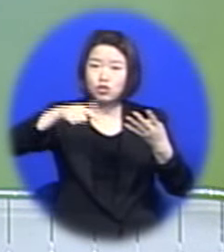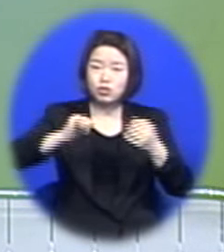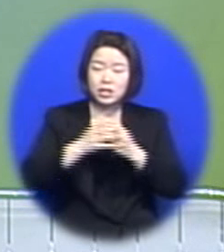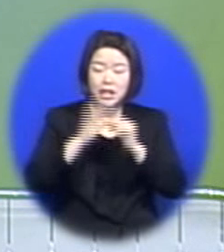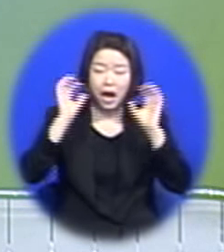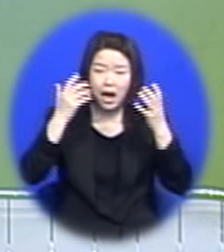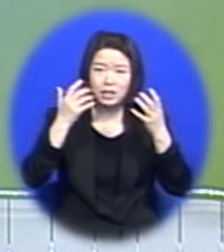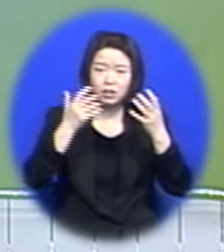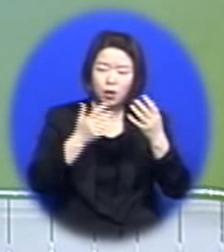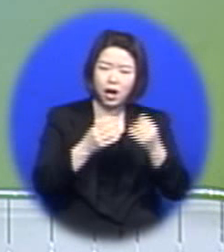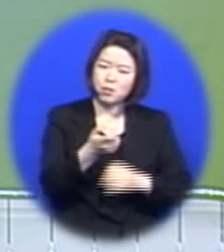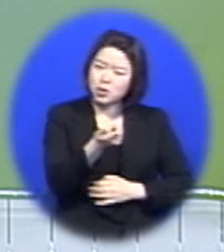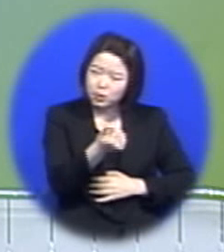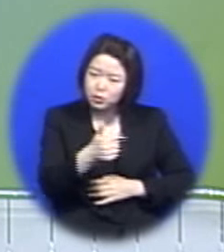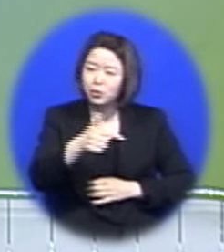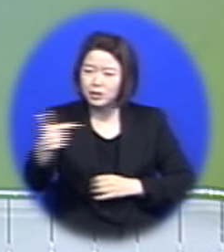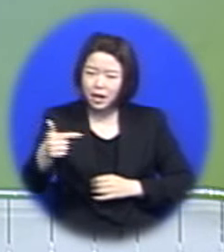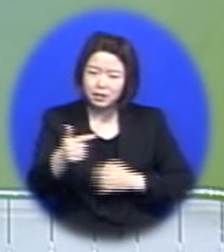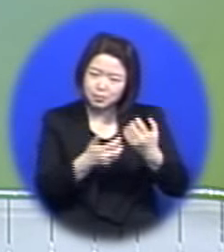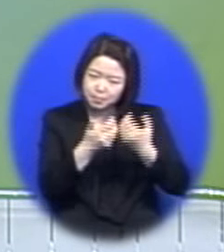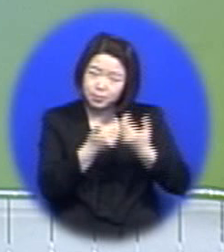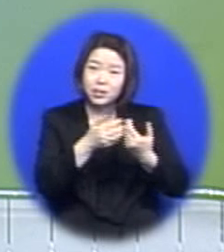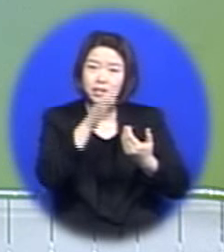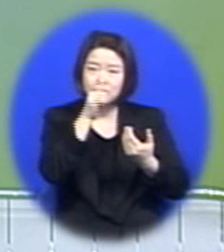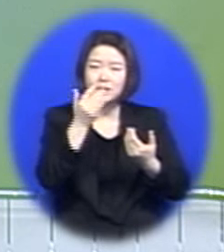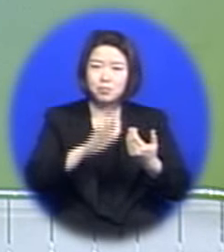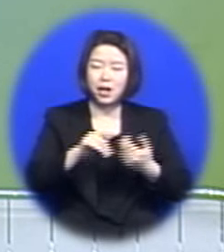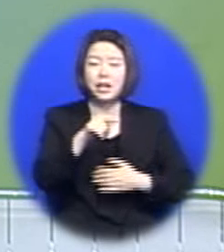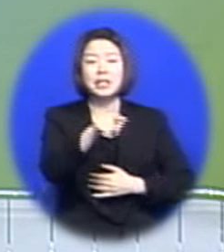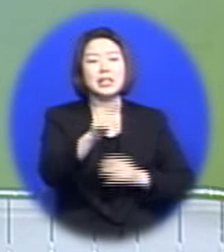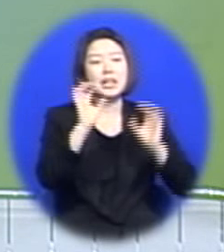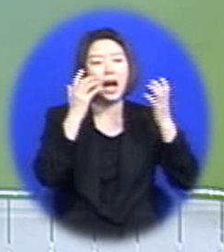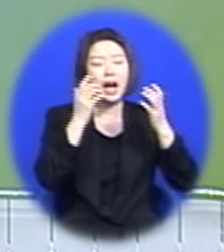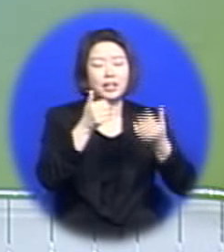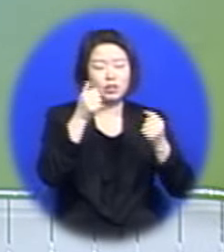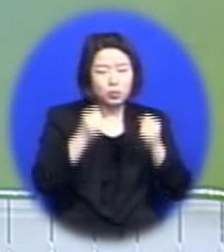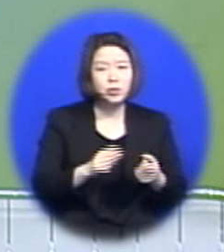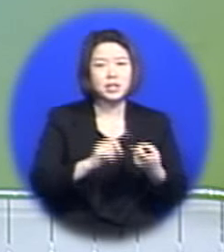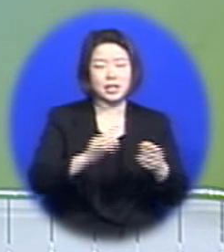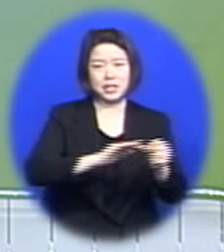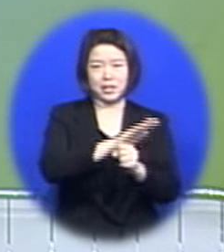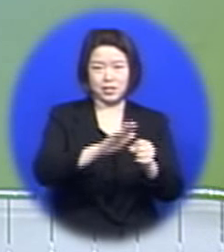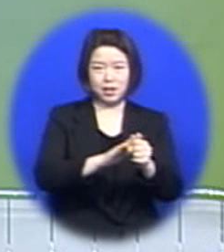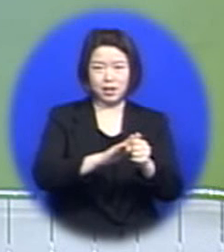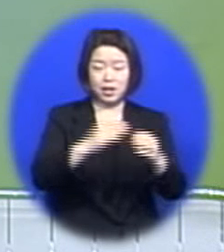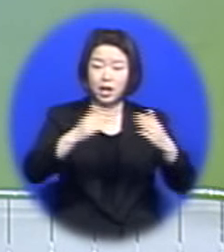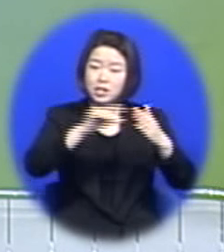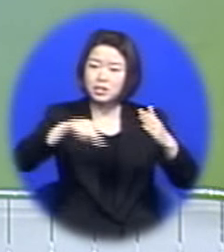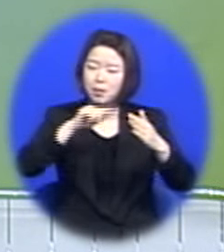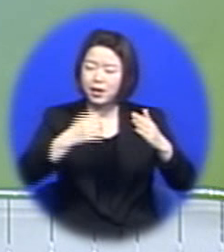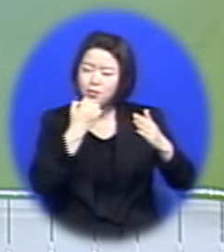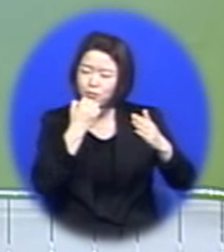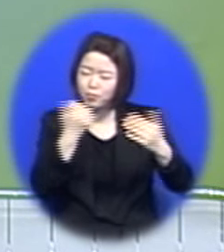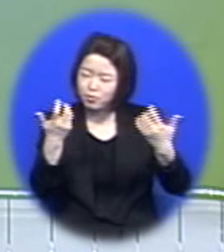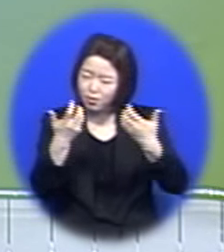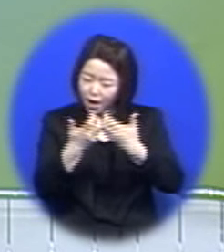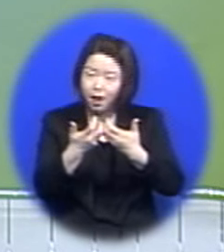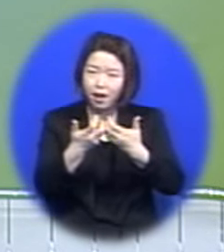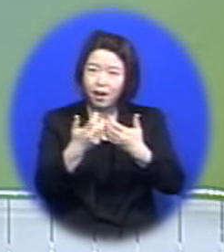이 아이들이 존재 자체로 사랑스럽습니다. 집안의 웃음이 끊이지가 않습니다. 주님